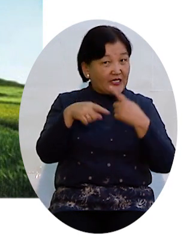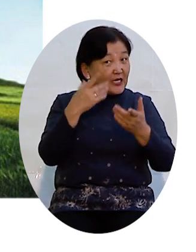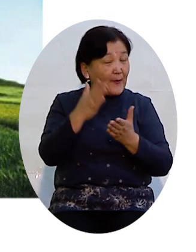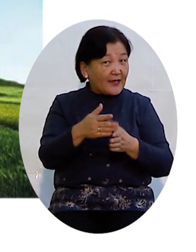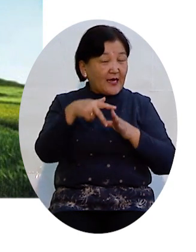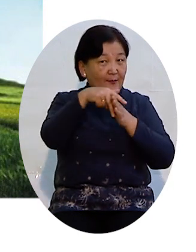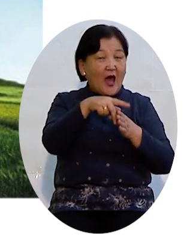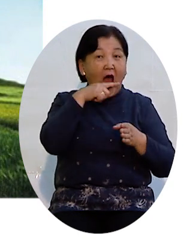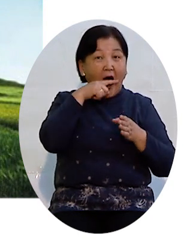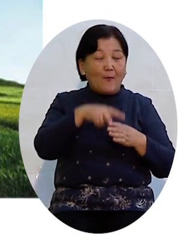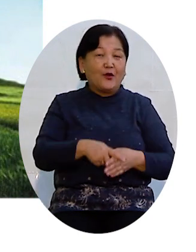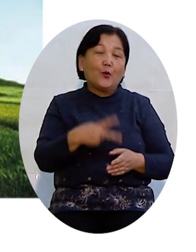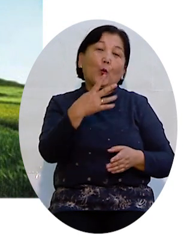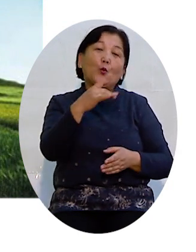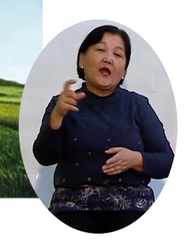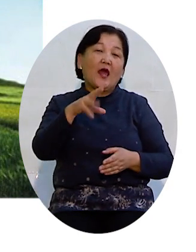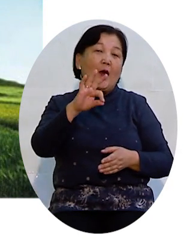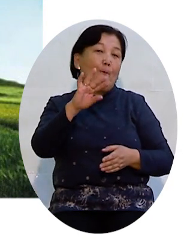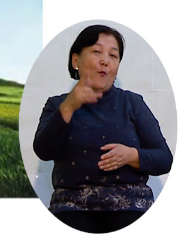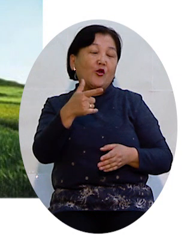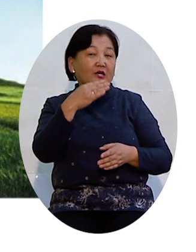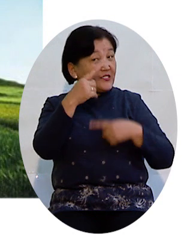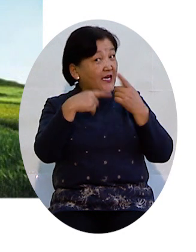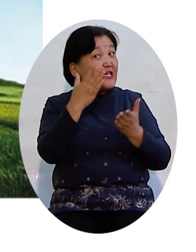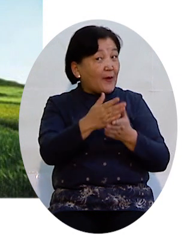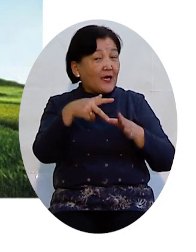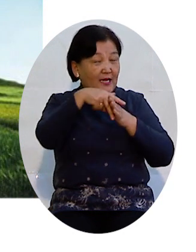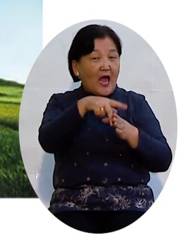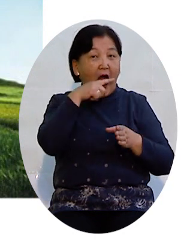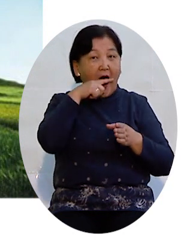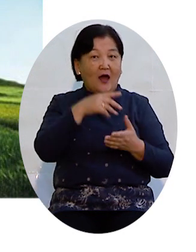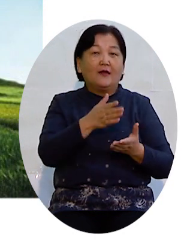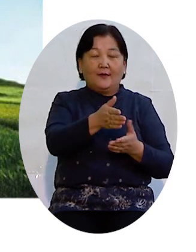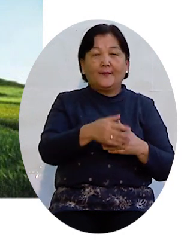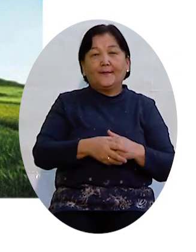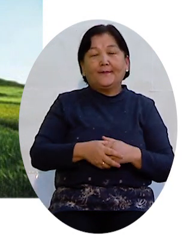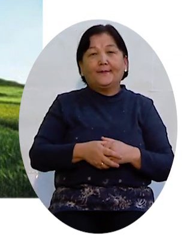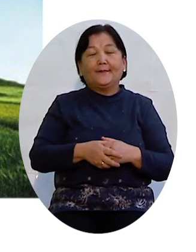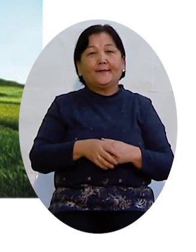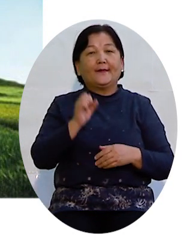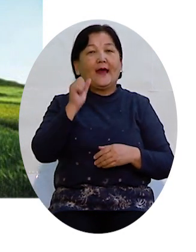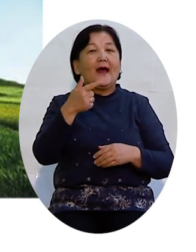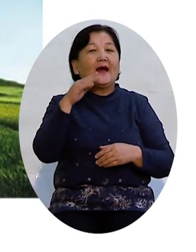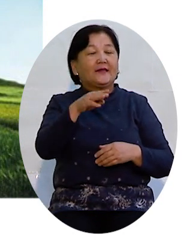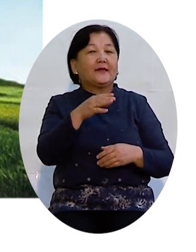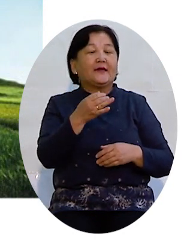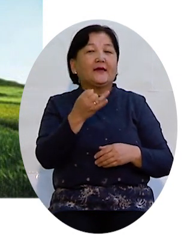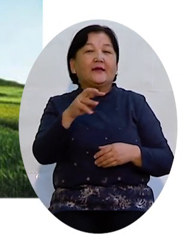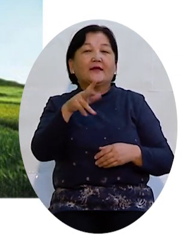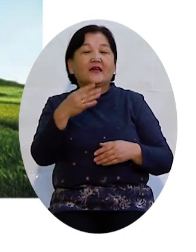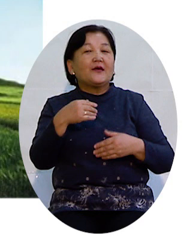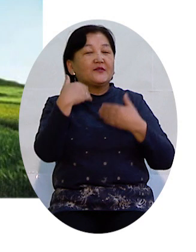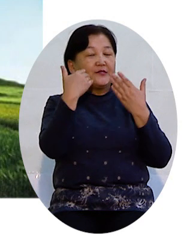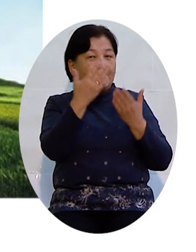онцлогоо шалтгаалаад үрээ морьч гэж бас ярьдаг аа. За акт эдлгээнд хэрглэхээр засаж